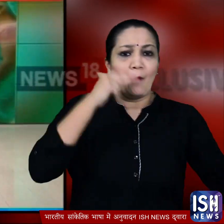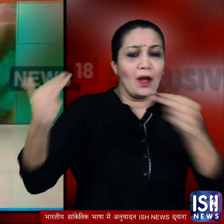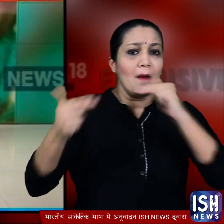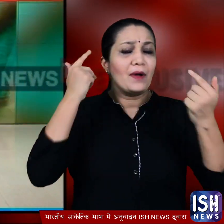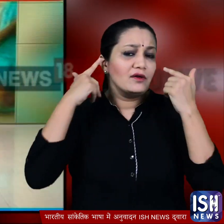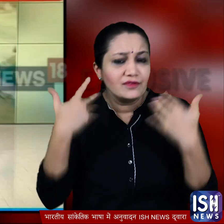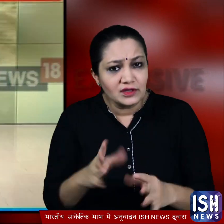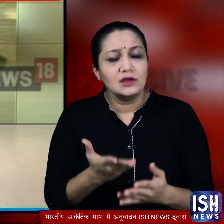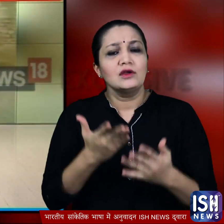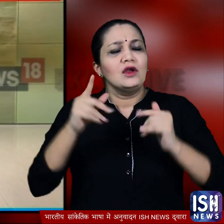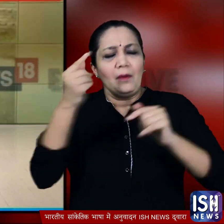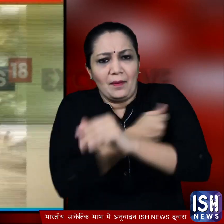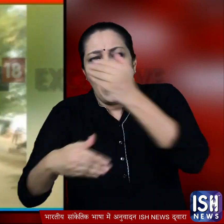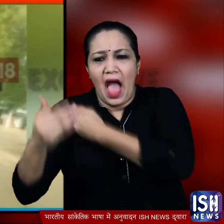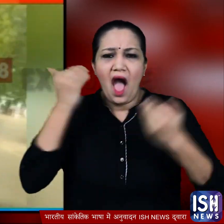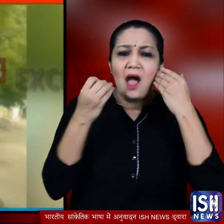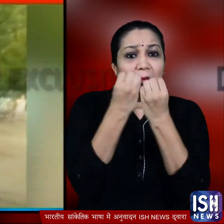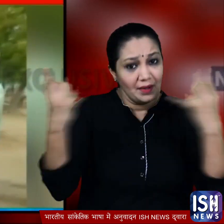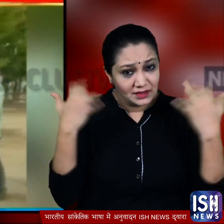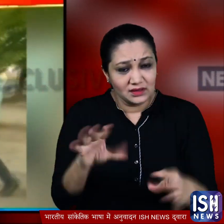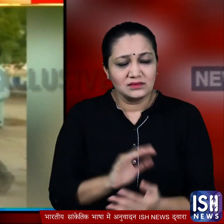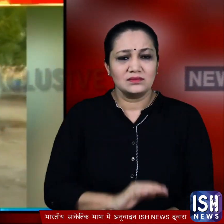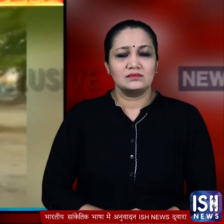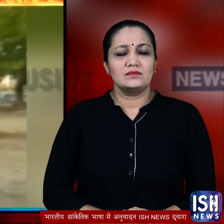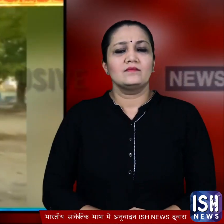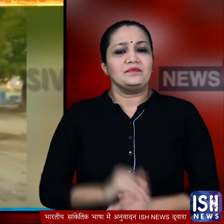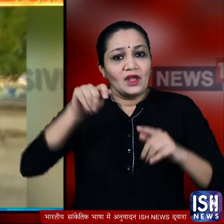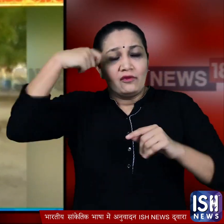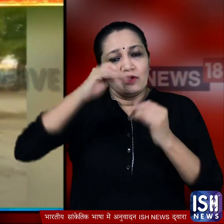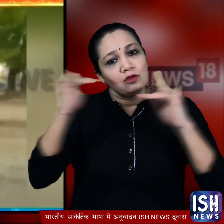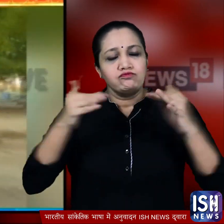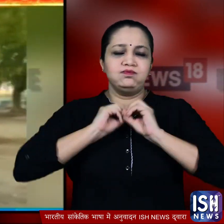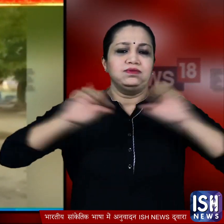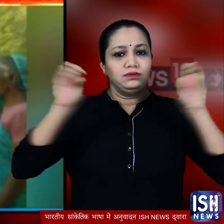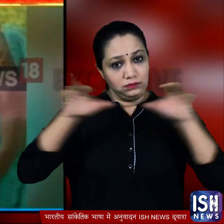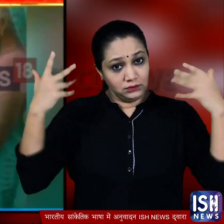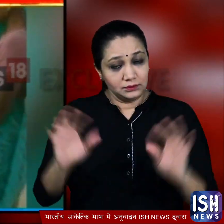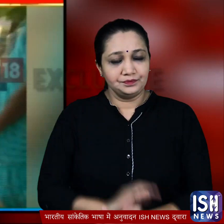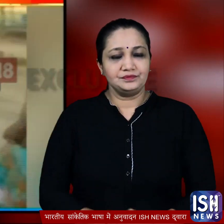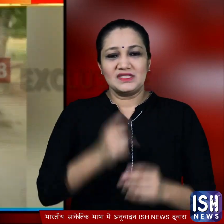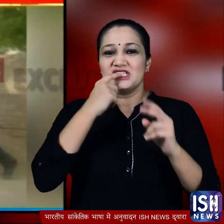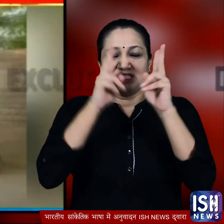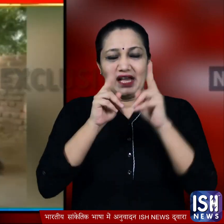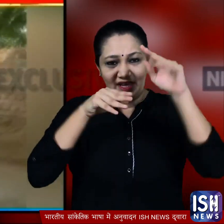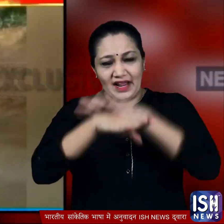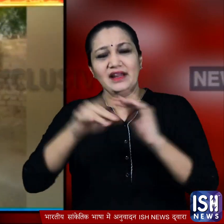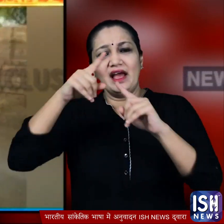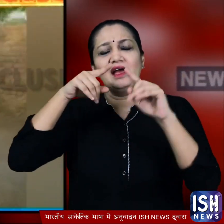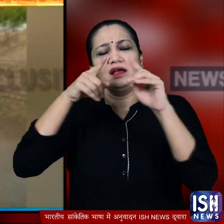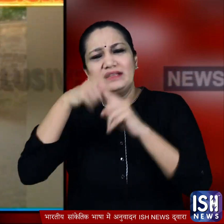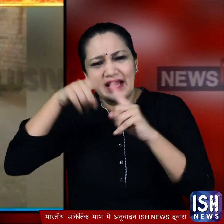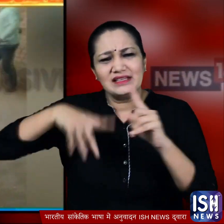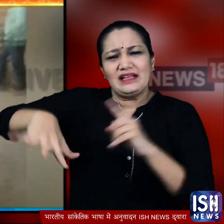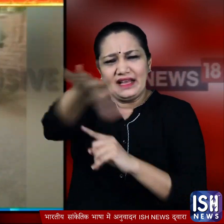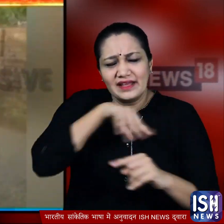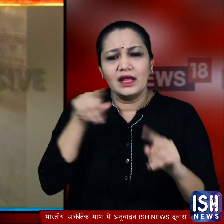जिसमें कई लोग जख्मी हो गए और घटना के वीडियो इंटरनेट पर वायरल हो गए। आगरा के थाना ताजगंज इलाके की गलियों